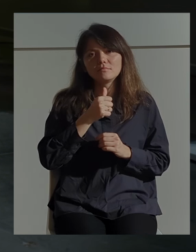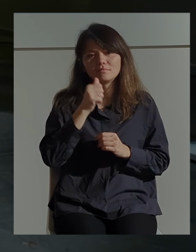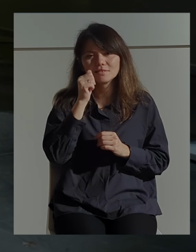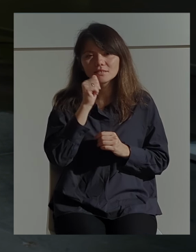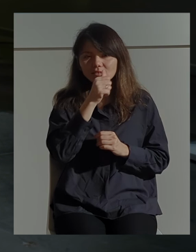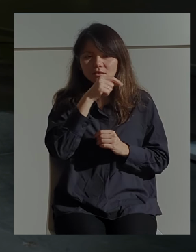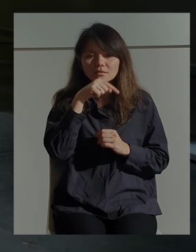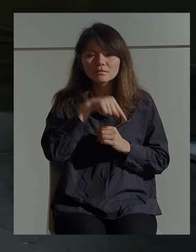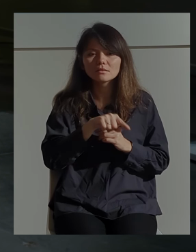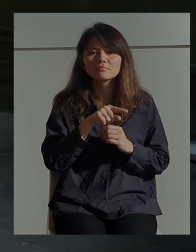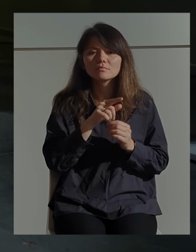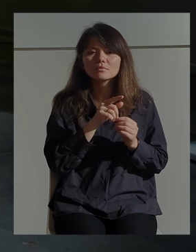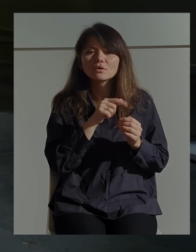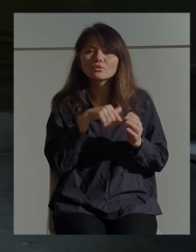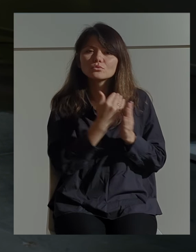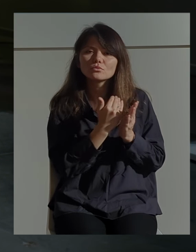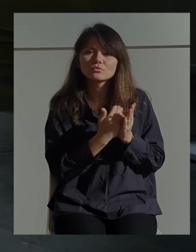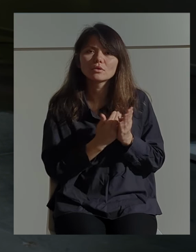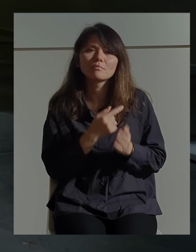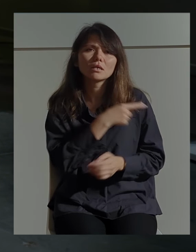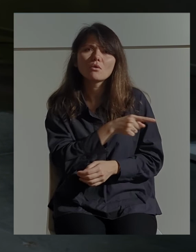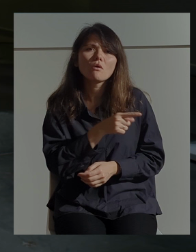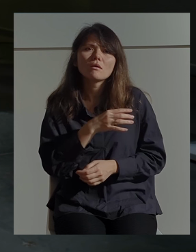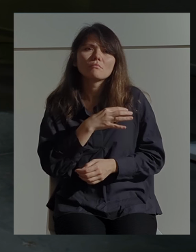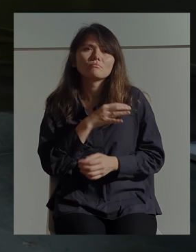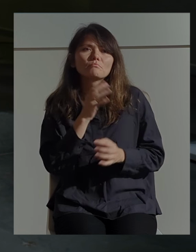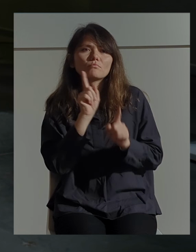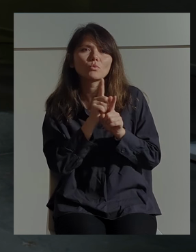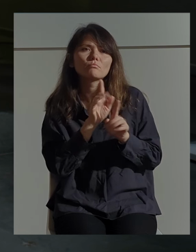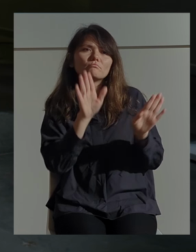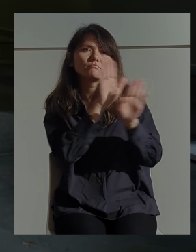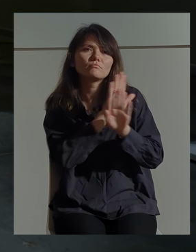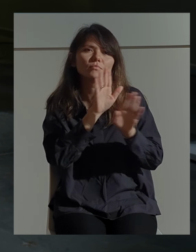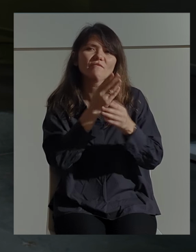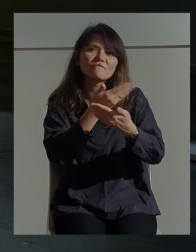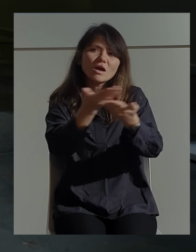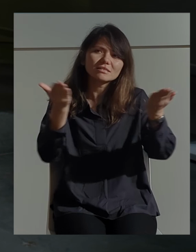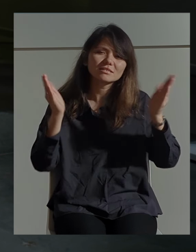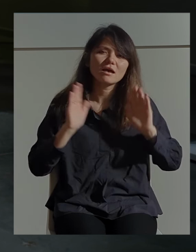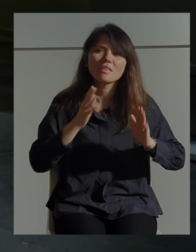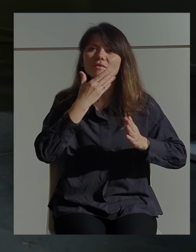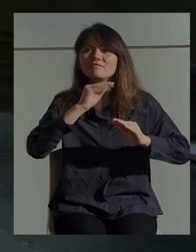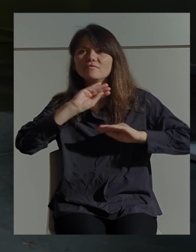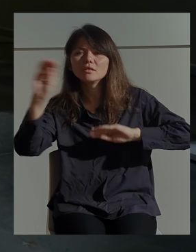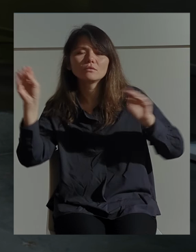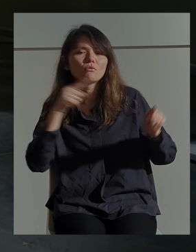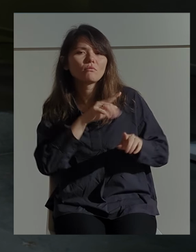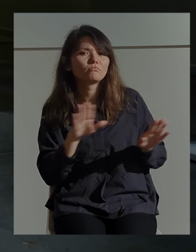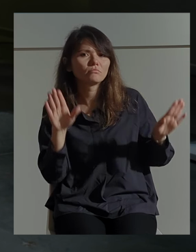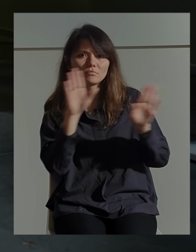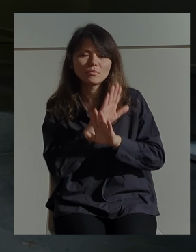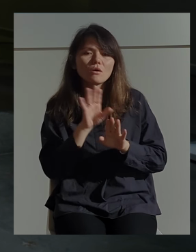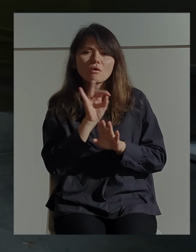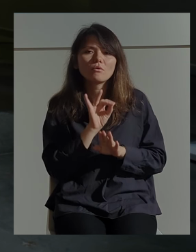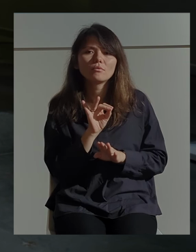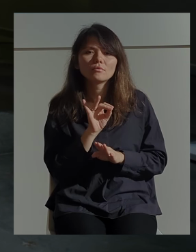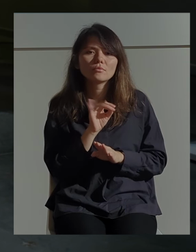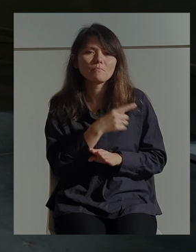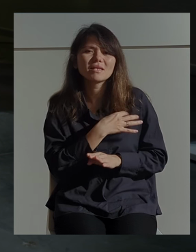и его радикальным безразличия К фасадам видам и чисто феноменальной стороне мира То есть он в общем-то